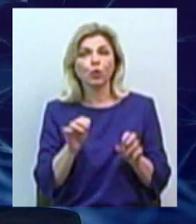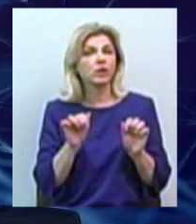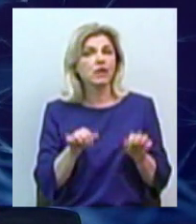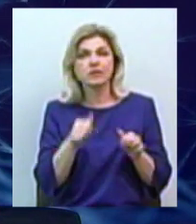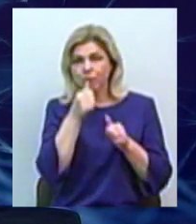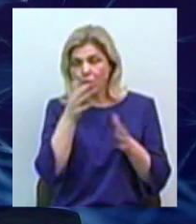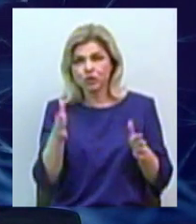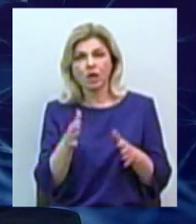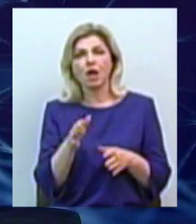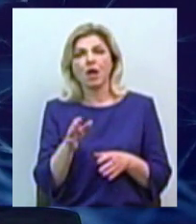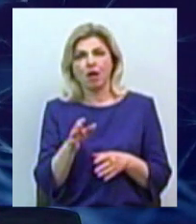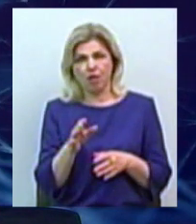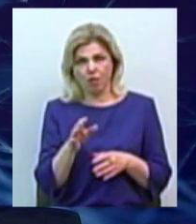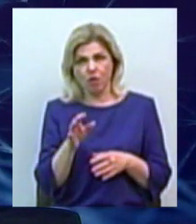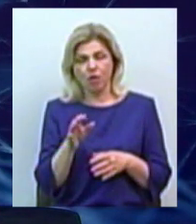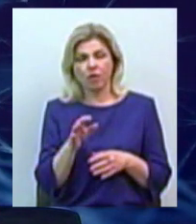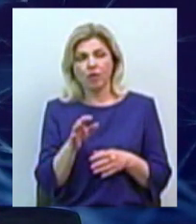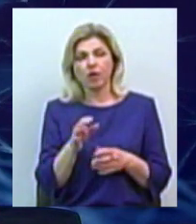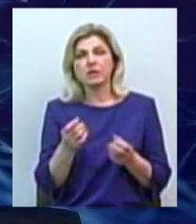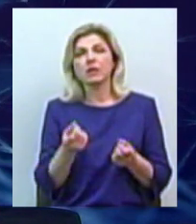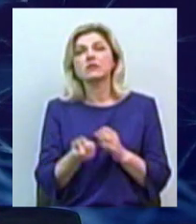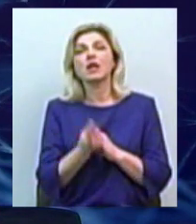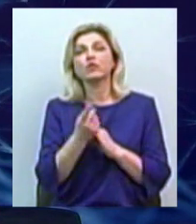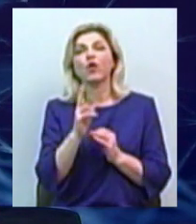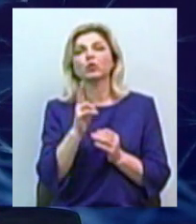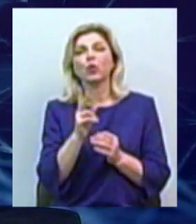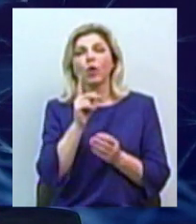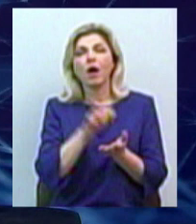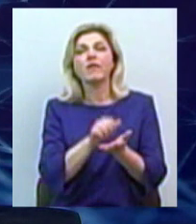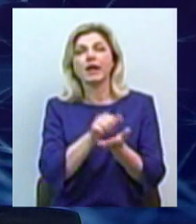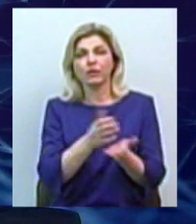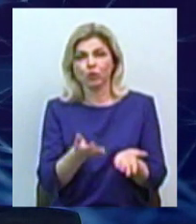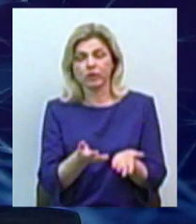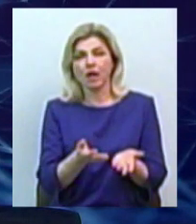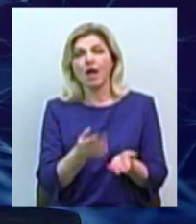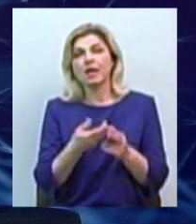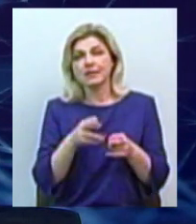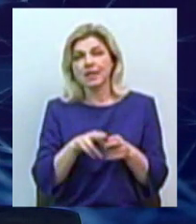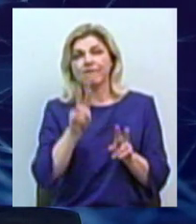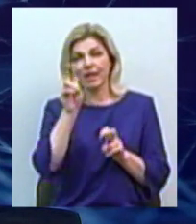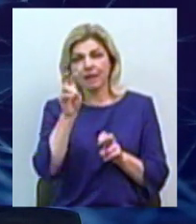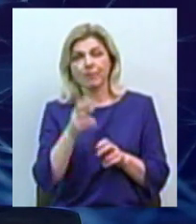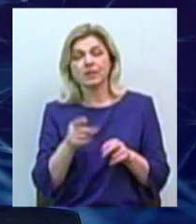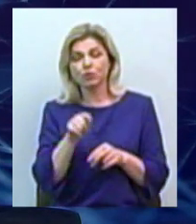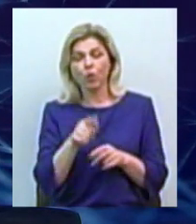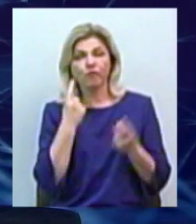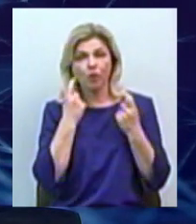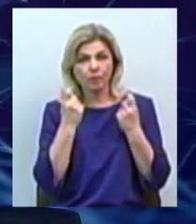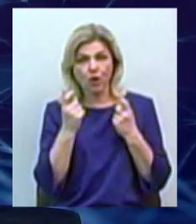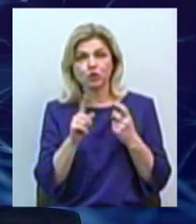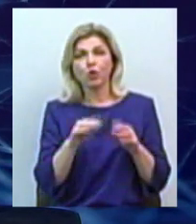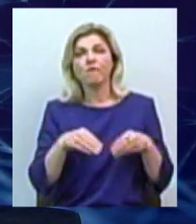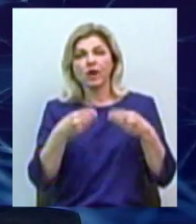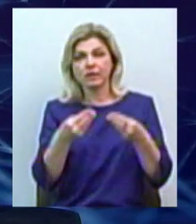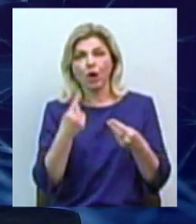кінцевих бенефіціарів навіть з'ясувати, хто в цій фірмі. Ця фірма з тієї інформації, яка видана в